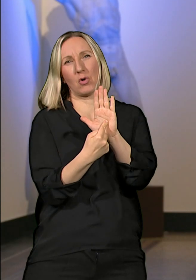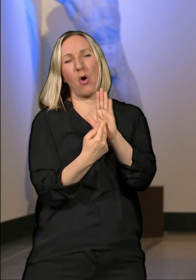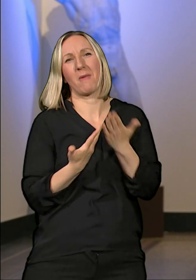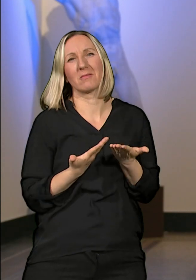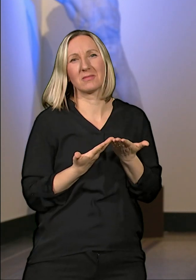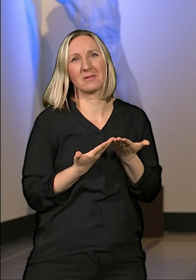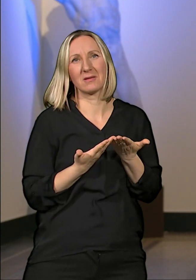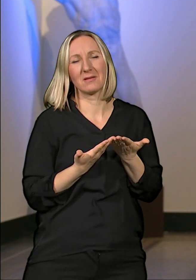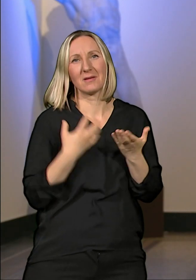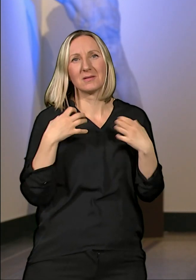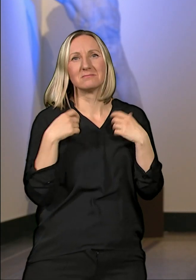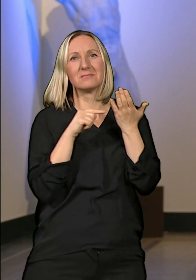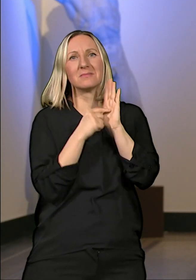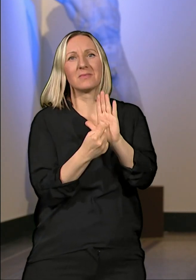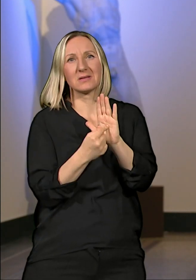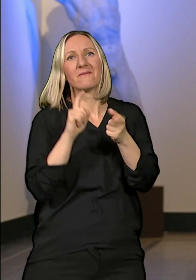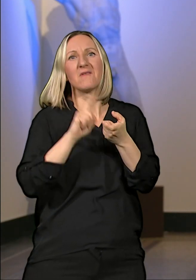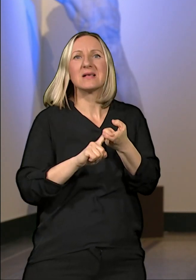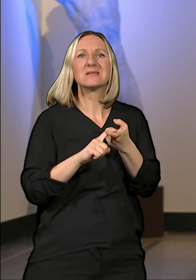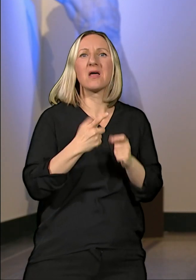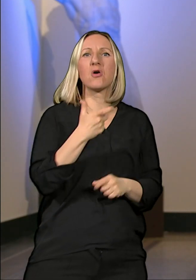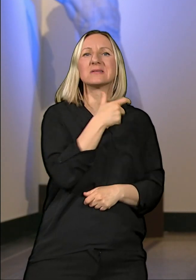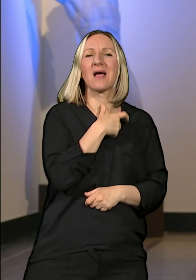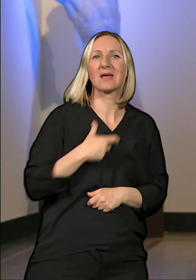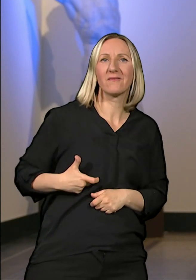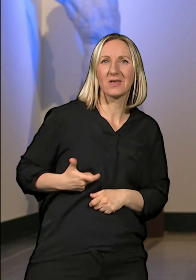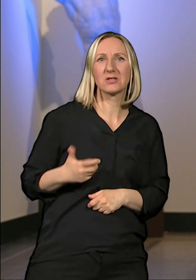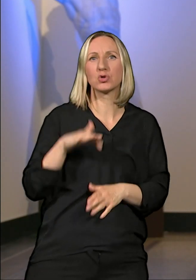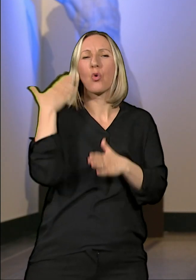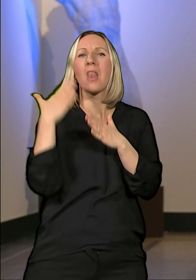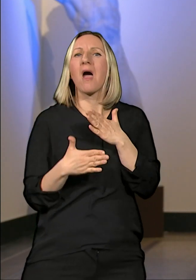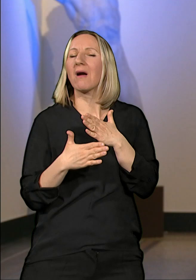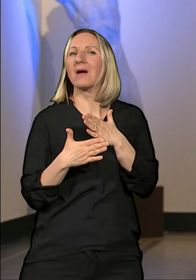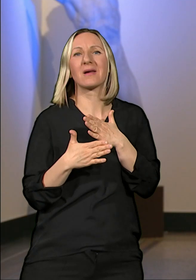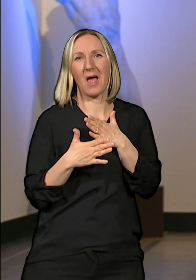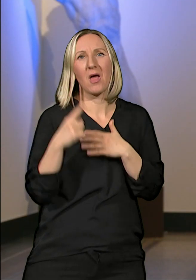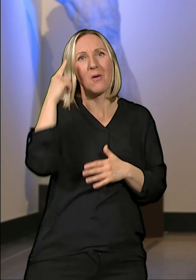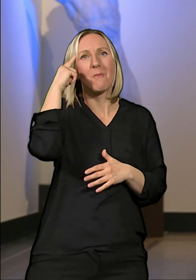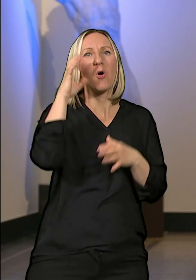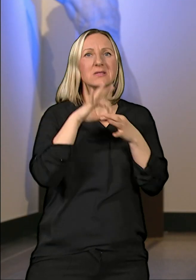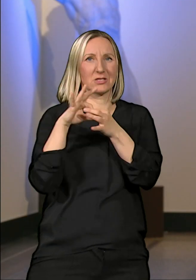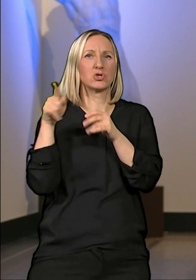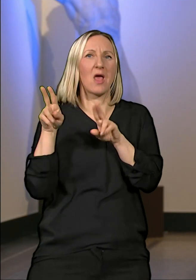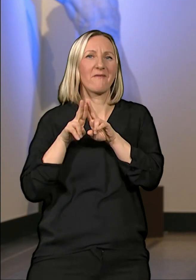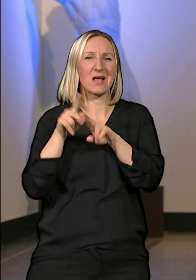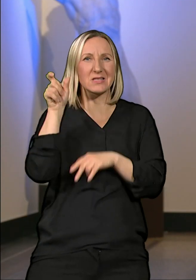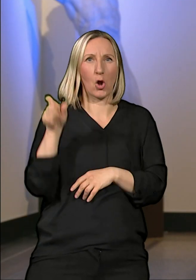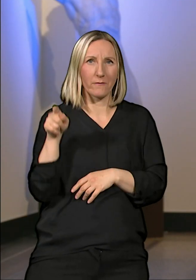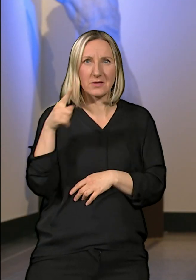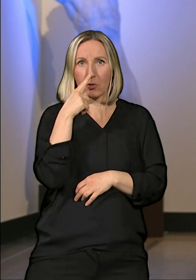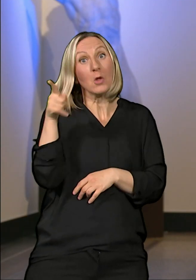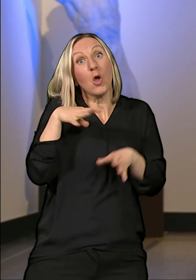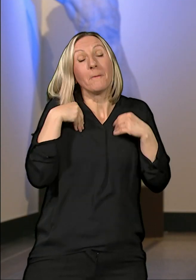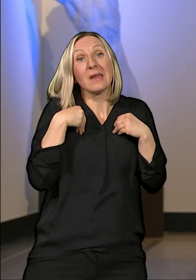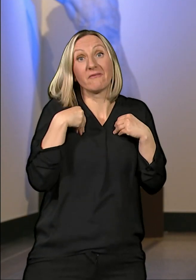Zato je to komad o krivici. Zato on na kraju podsjeća na Raskolnikova. Jer on prihvata na